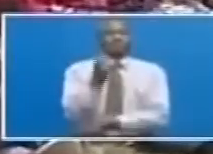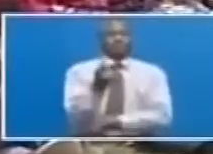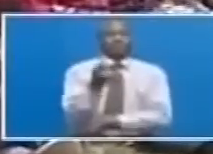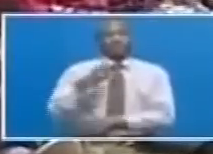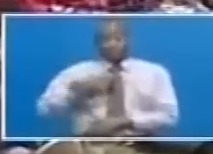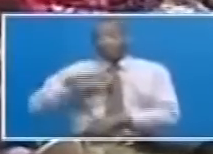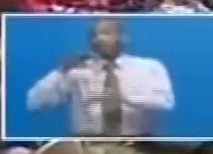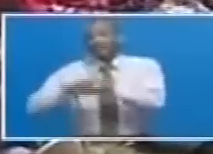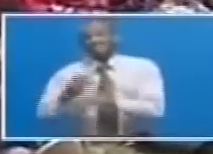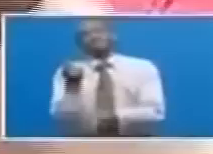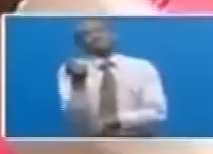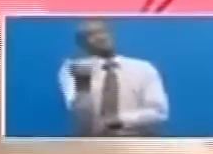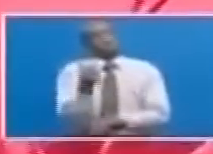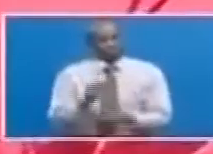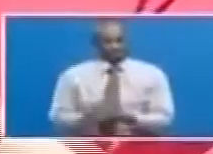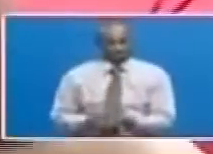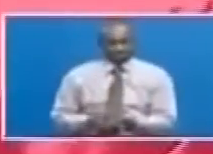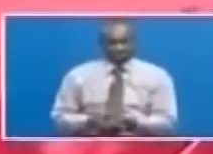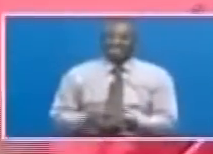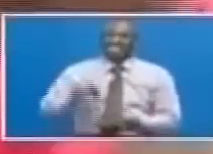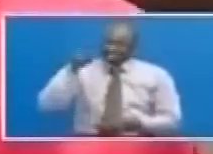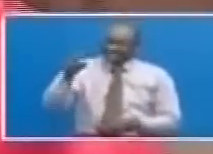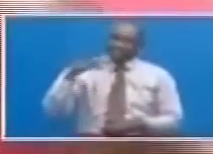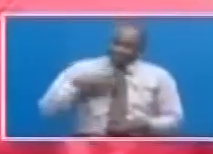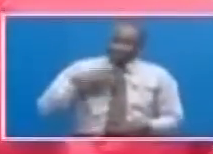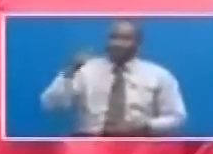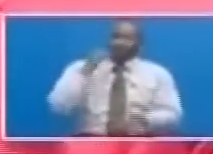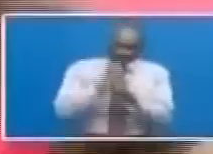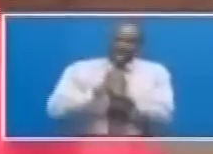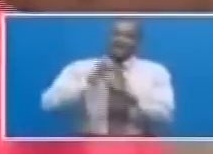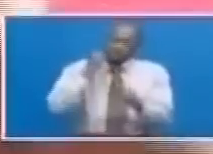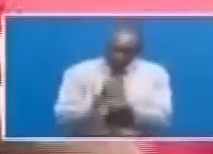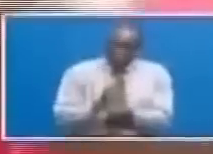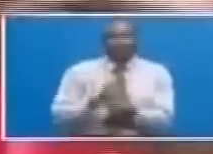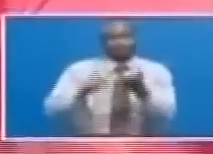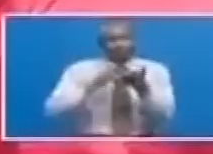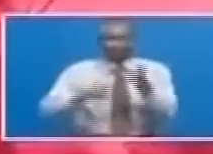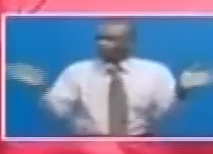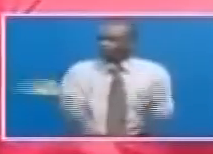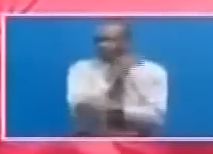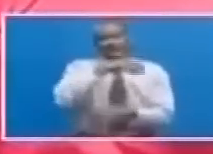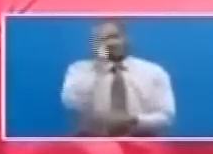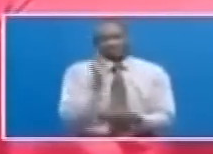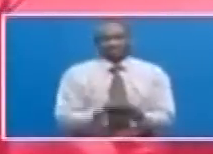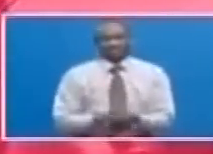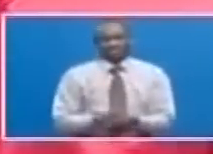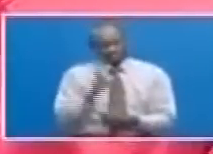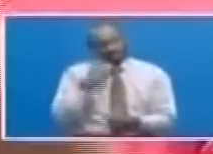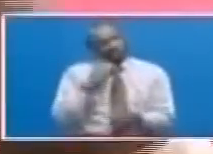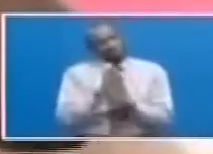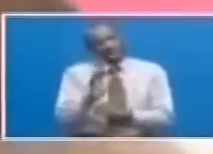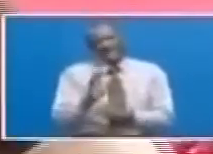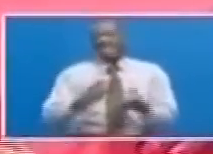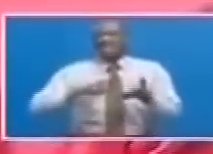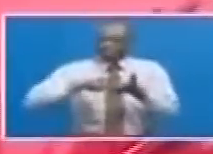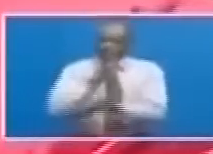waliopokea fidia hiyo ni wachache mno. Hawa watu walifanya hiyo kazi yote ya kuondoa mzungu hapa. There is